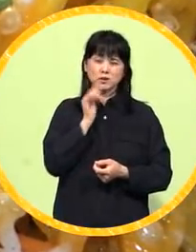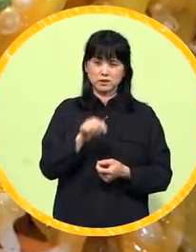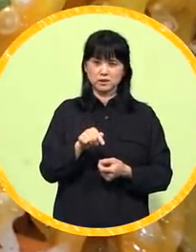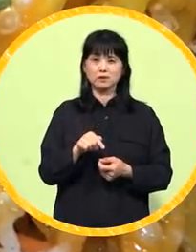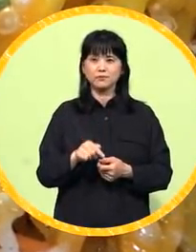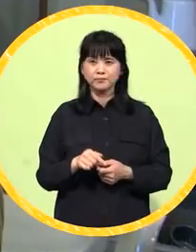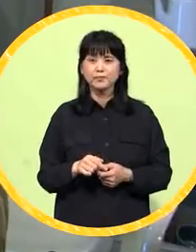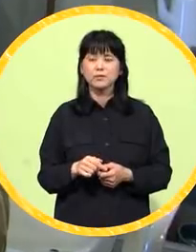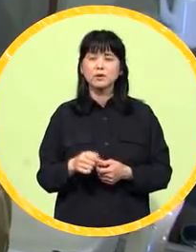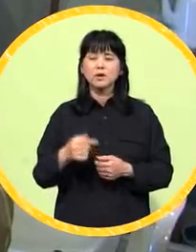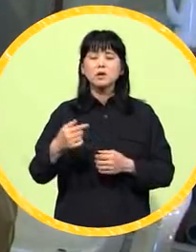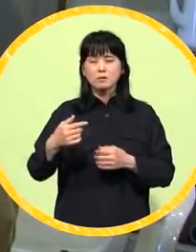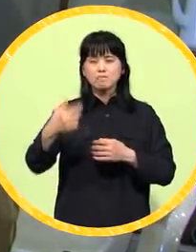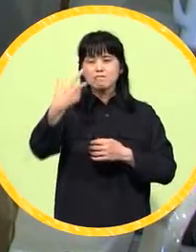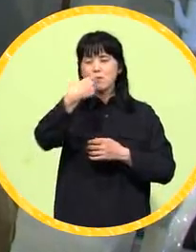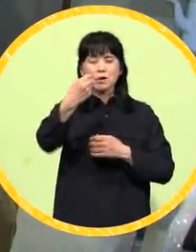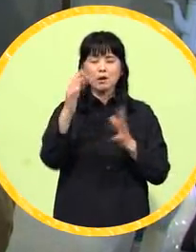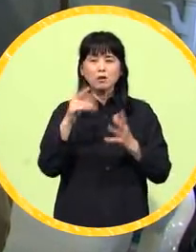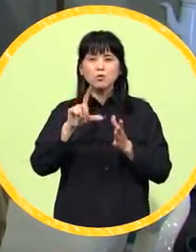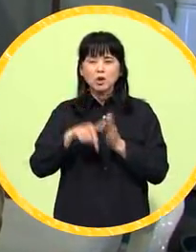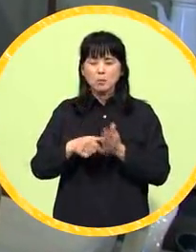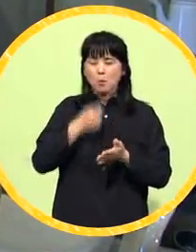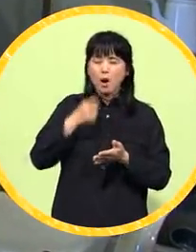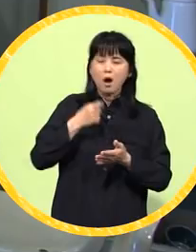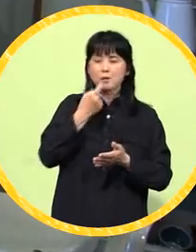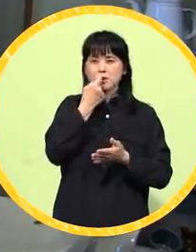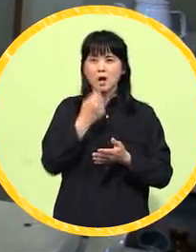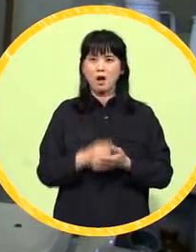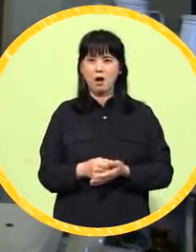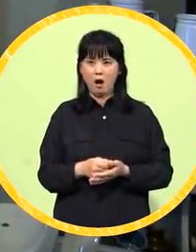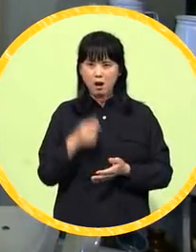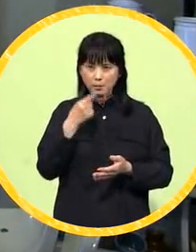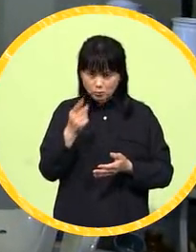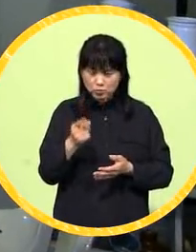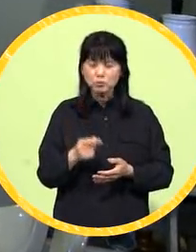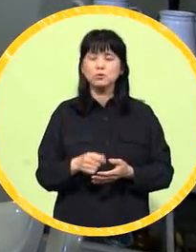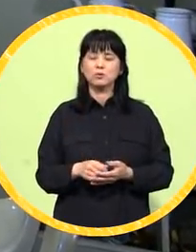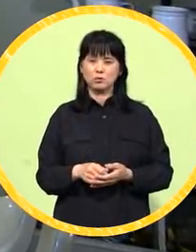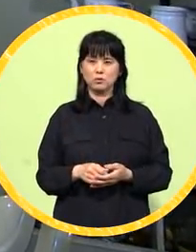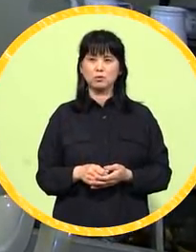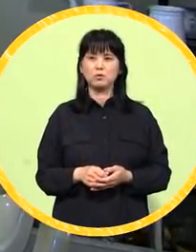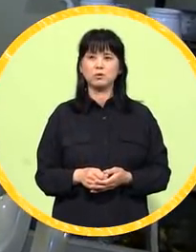てカメラ回ってないところでもずっと食べたかったんでしか食べるなあ